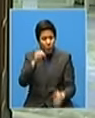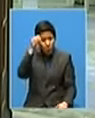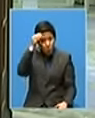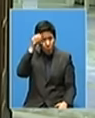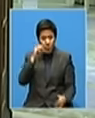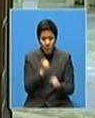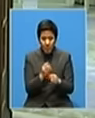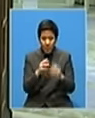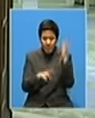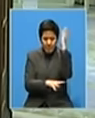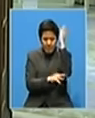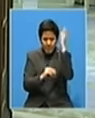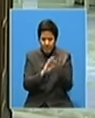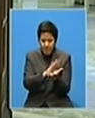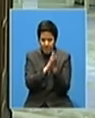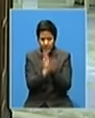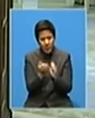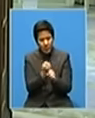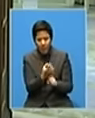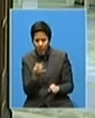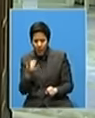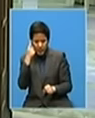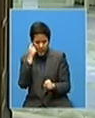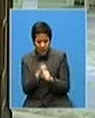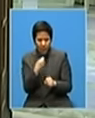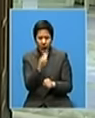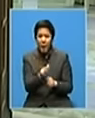และการแปรรูปมันสำปะหลังนั้นมีประสิทธิภาพมากยิ่งขึ้น